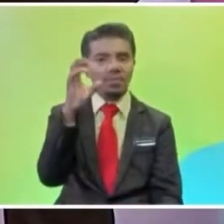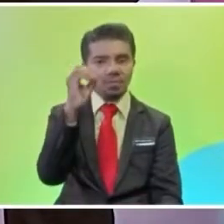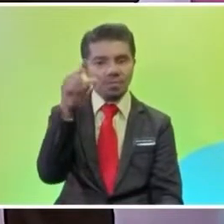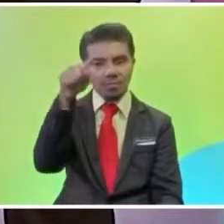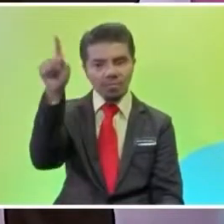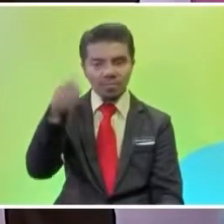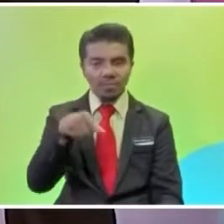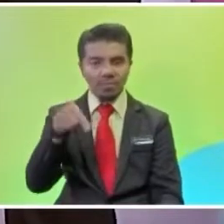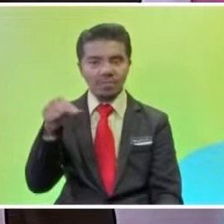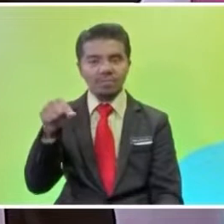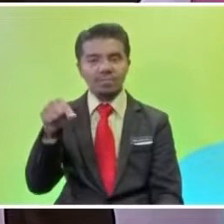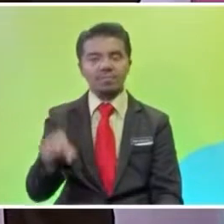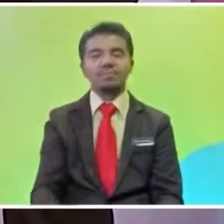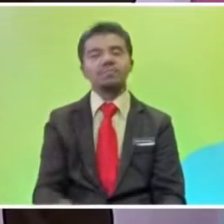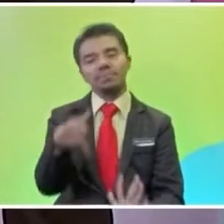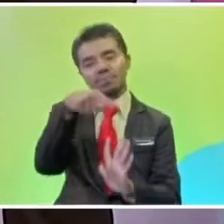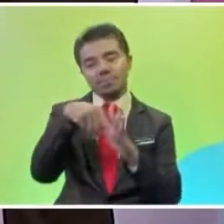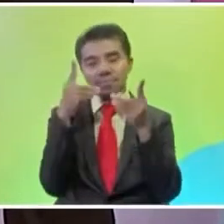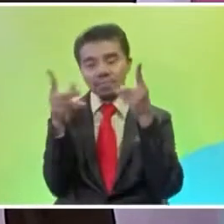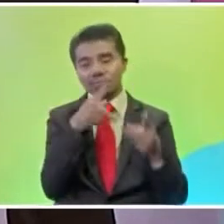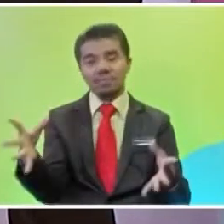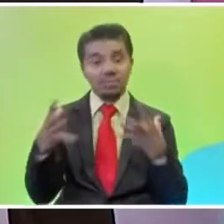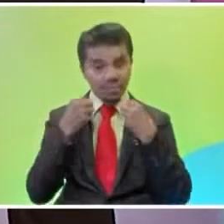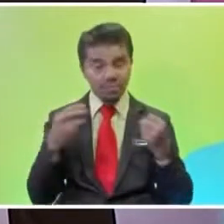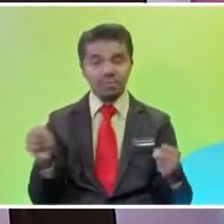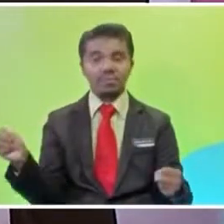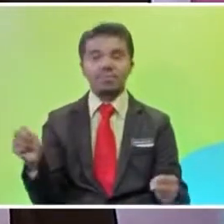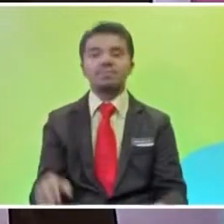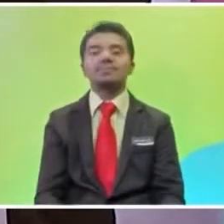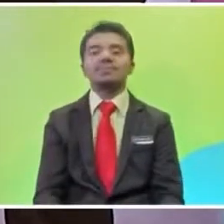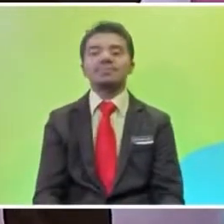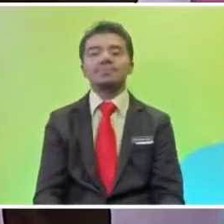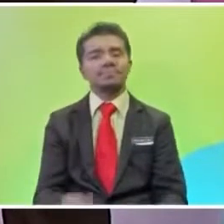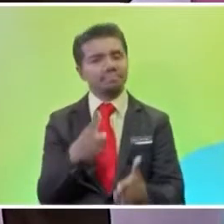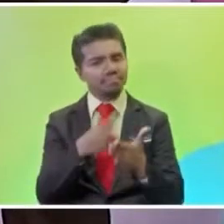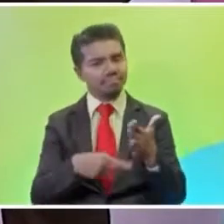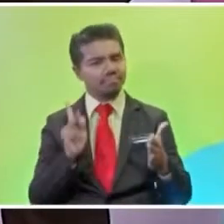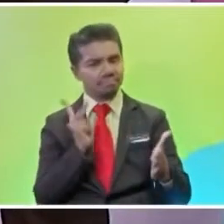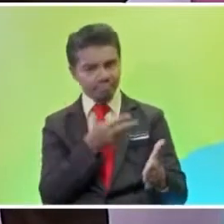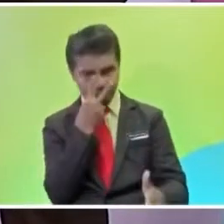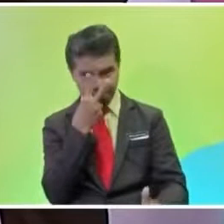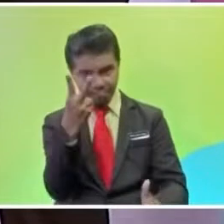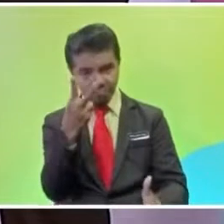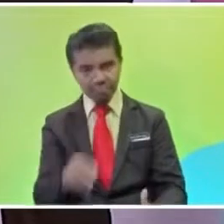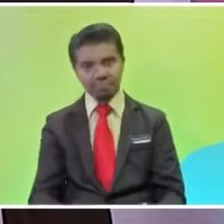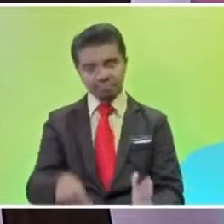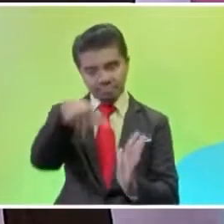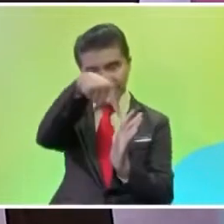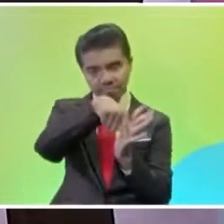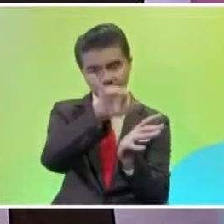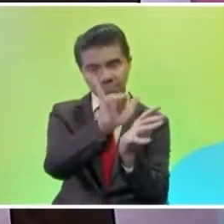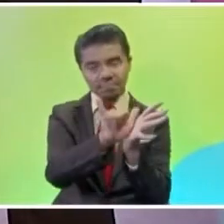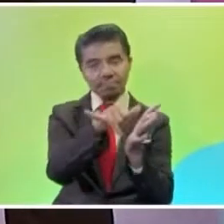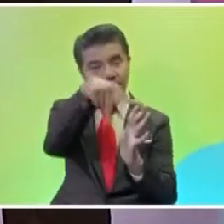kurikulum pendidikan kesehatan agak besar di situ dan apa yang kita lakukan pada hari ini adalah penyalahgunaan bahan yaitu